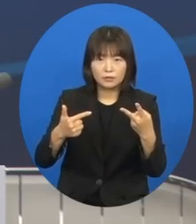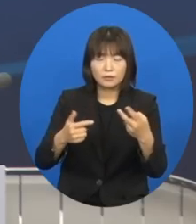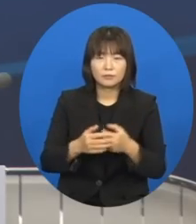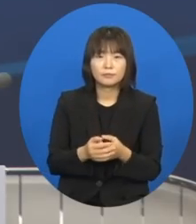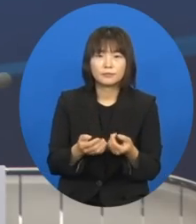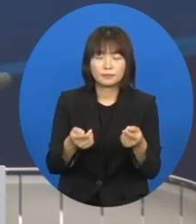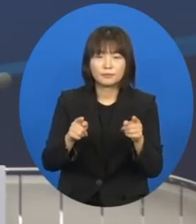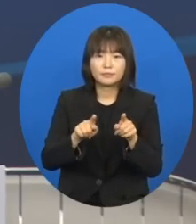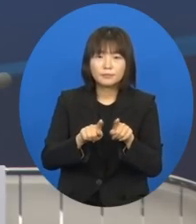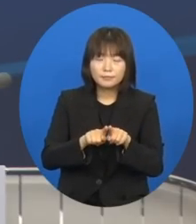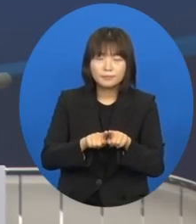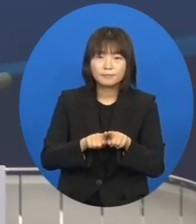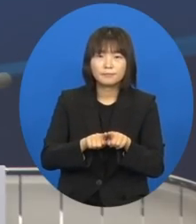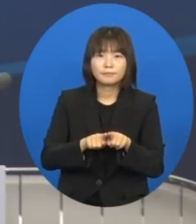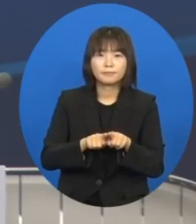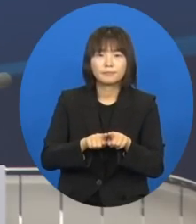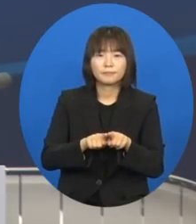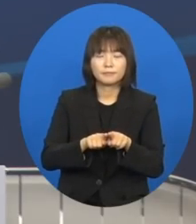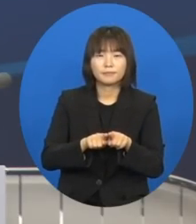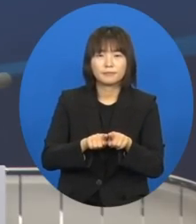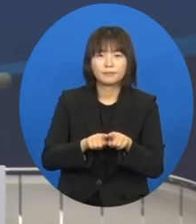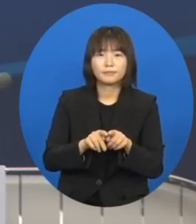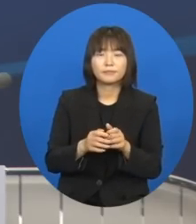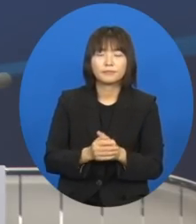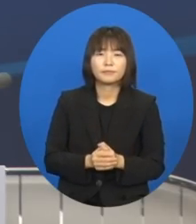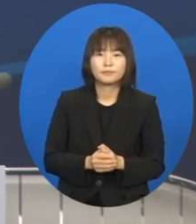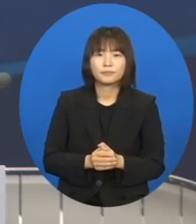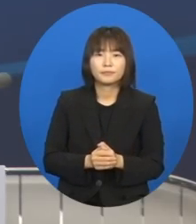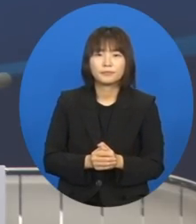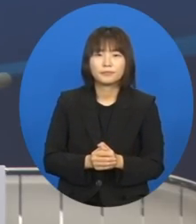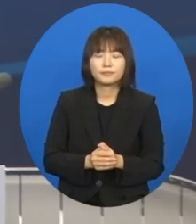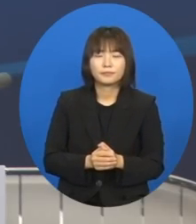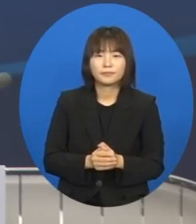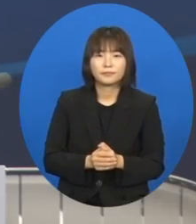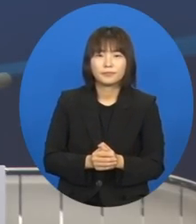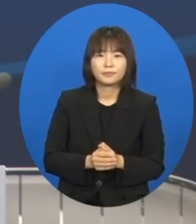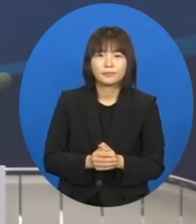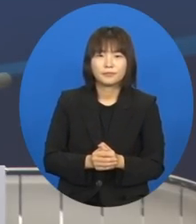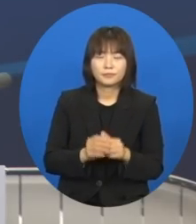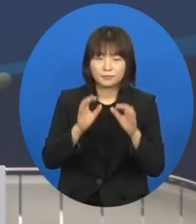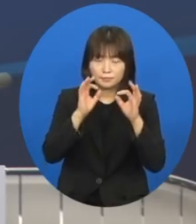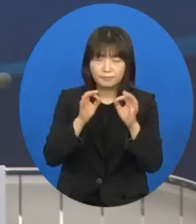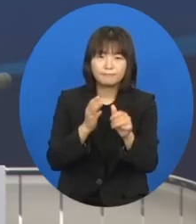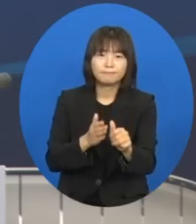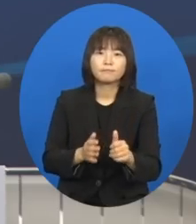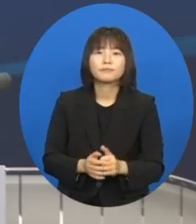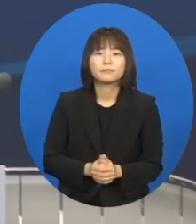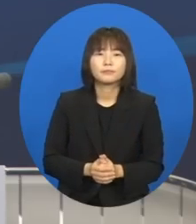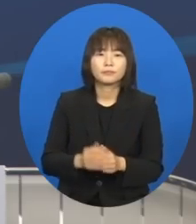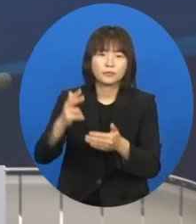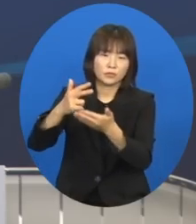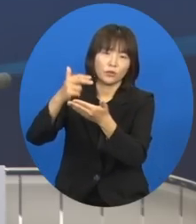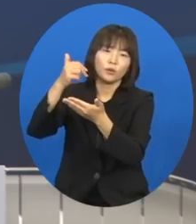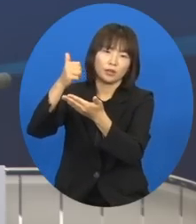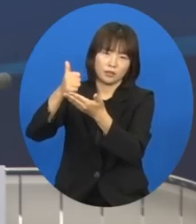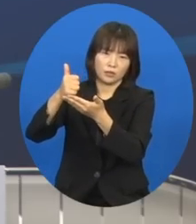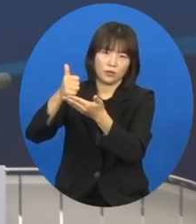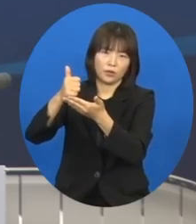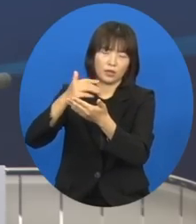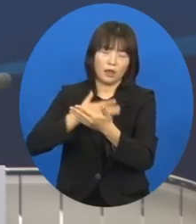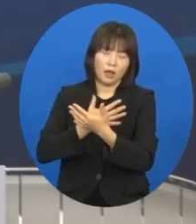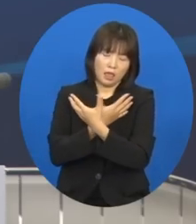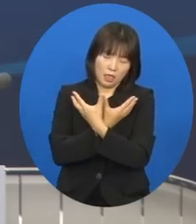같이 좀 띄워주시겠어요? 시편 6편 2절 말씀 여호와여